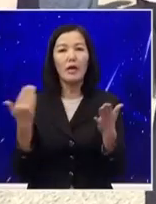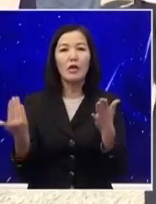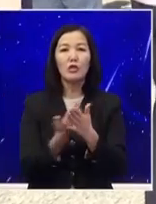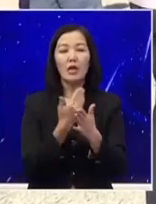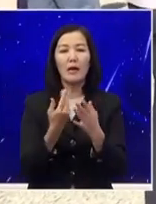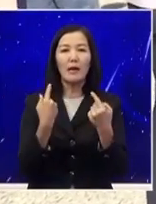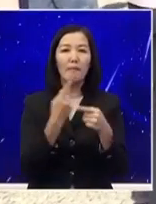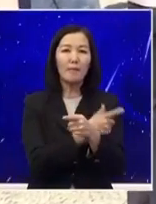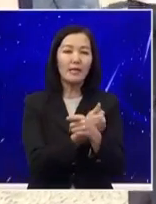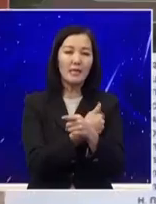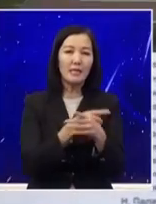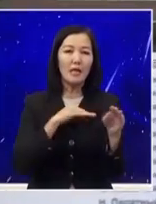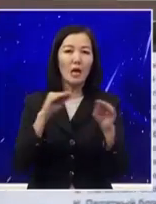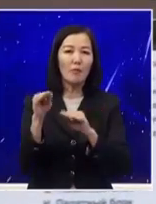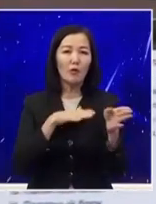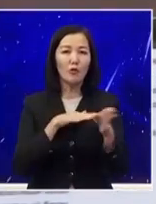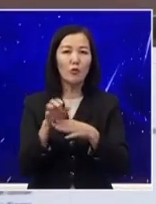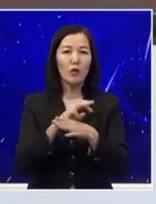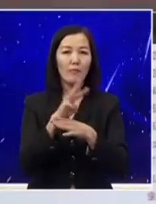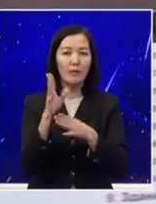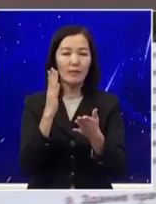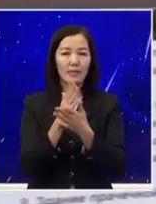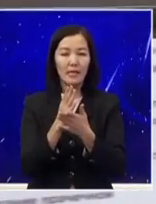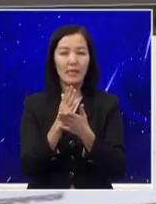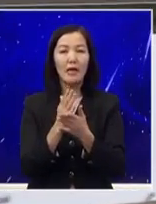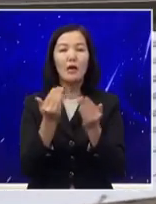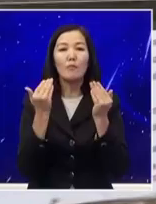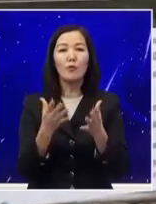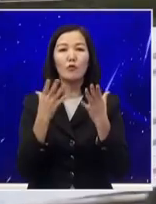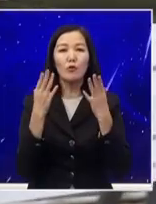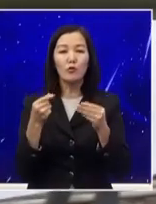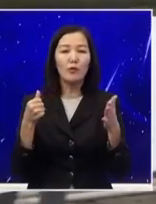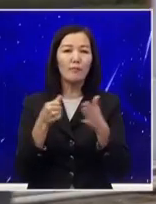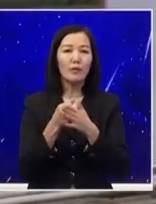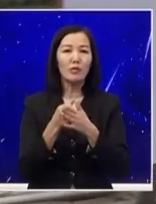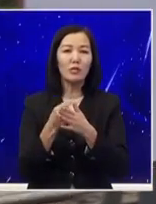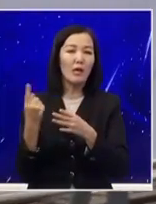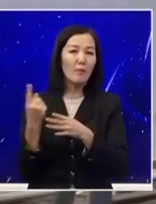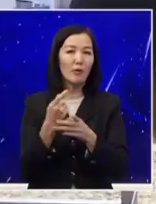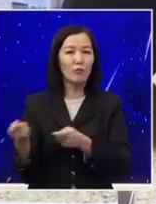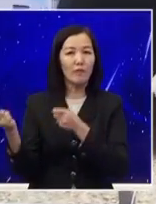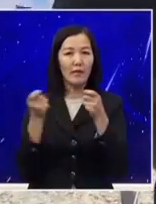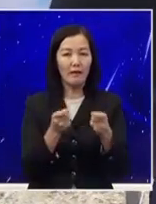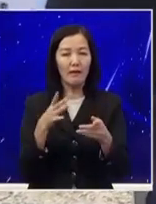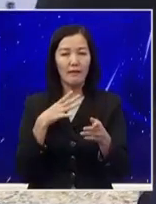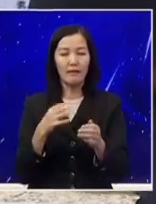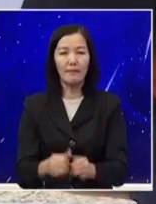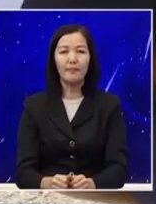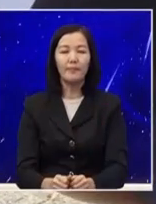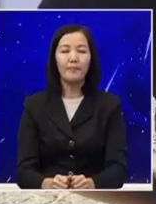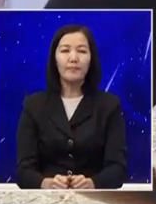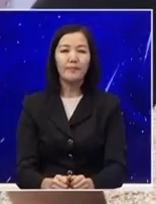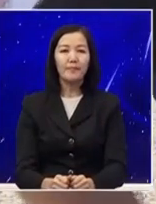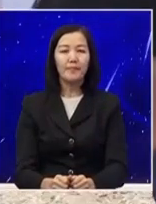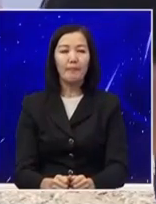қажетті медициналық жабдықтармен толық қамтамасыз етіледі. Бүгінге алғашқы легі жеткізіліпті. 80%,